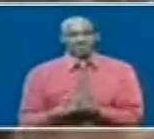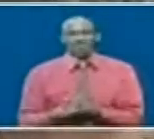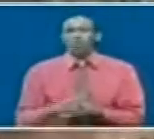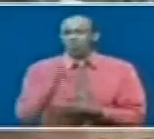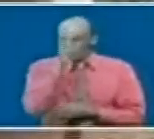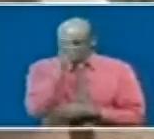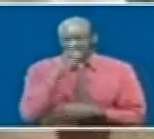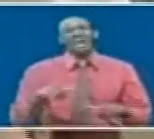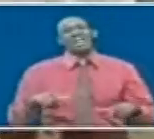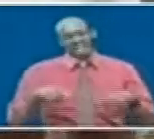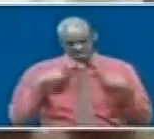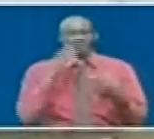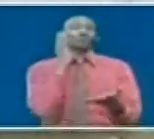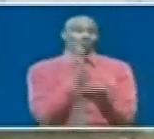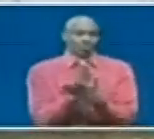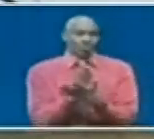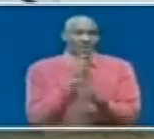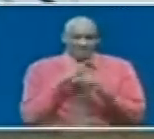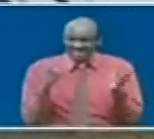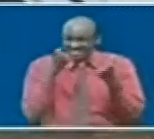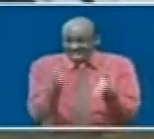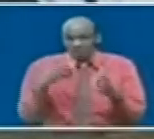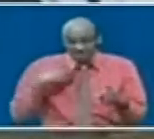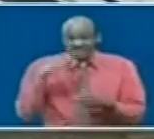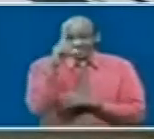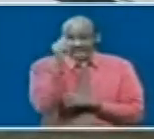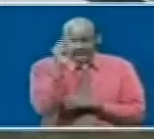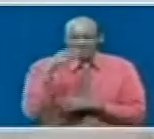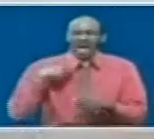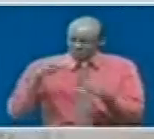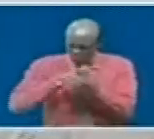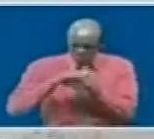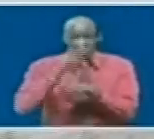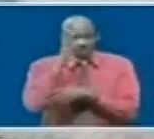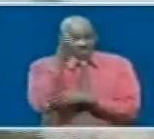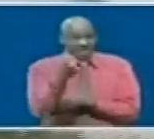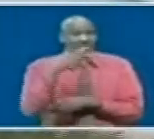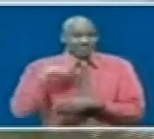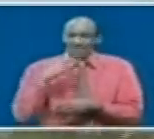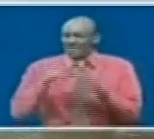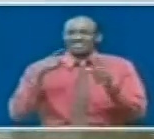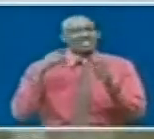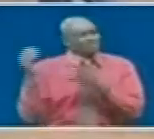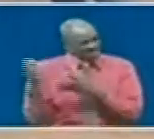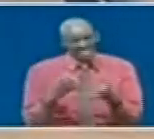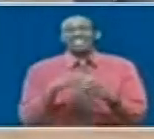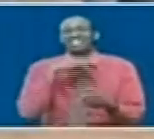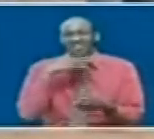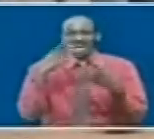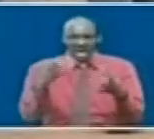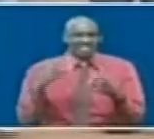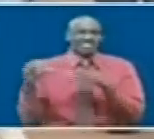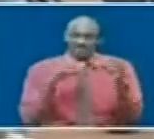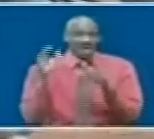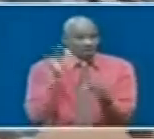Maji ni uhai. Yamkini uwepo wa bwawa hili lenye maji tele, lakini umeleta mateso na mauti kwa wakazi